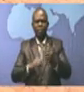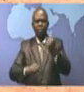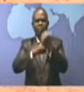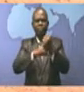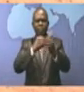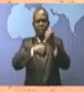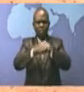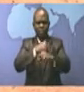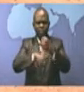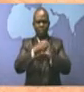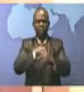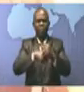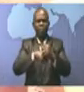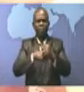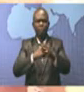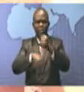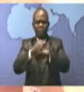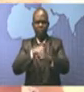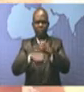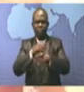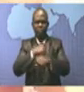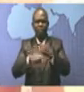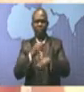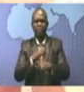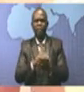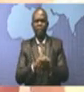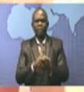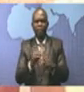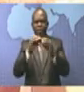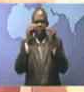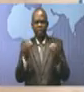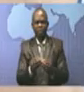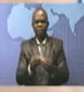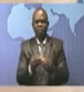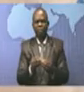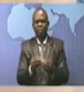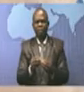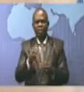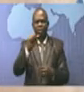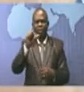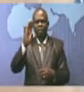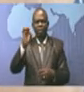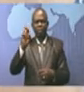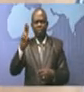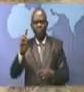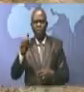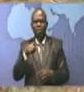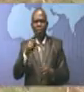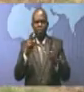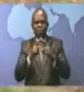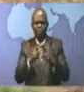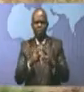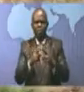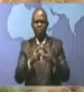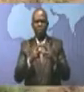activités d'un entrepreneur, semencier, nommé Albert Ndachimiye. Ces activités se réalisent à la colline Mousseigny,